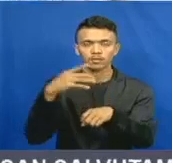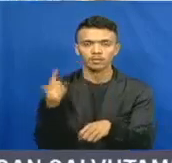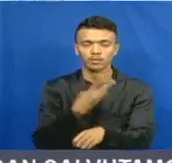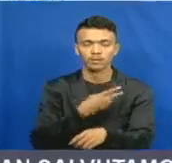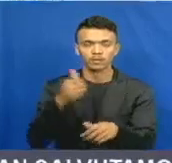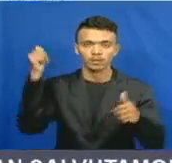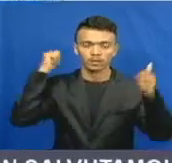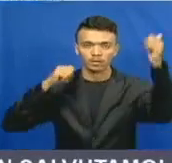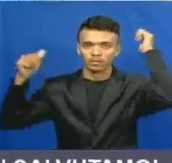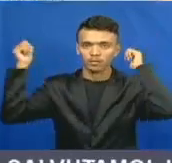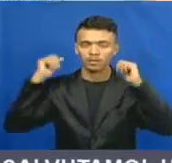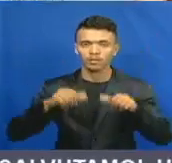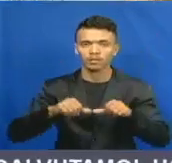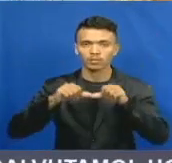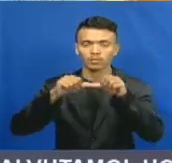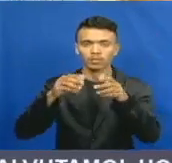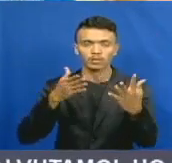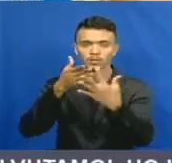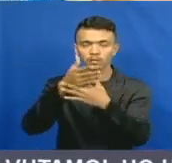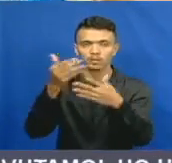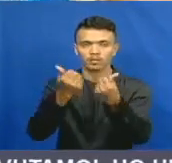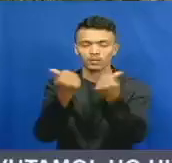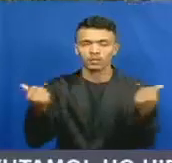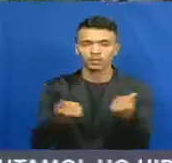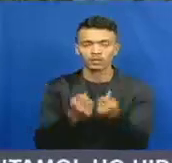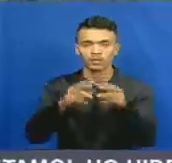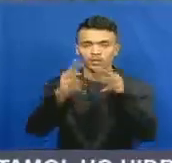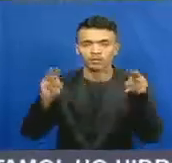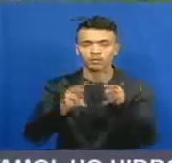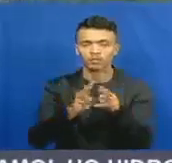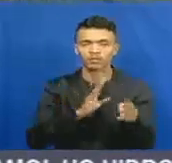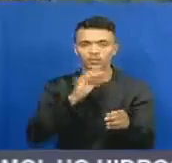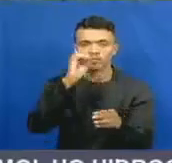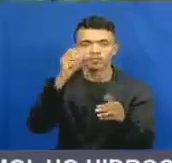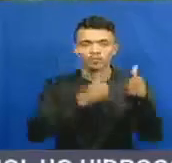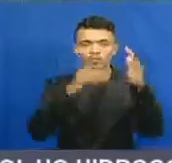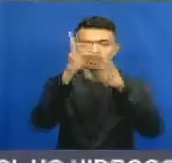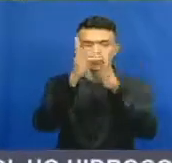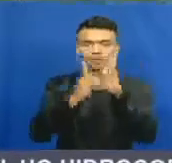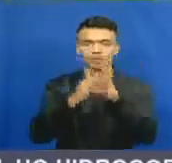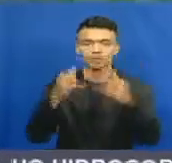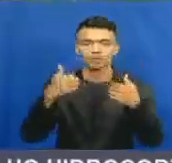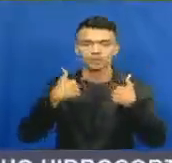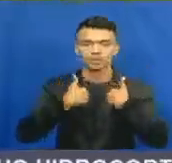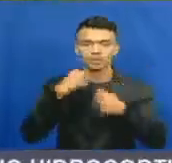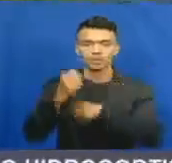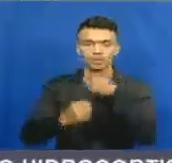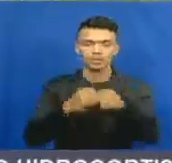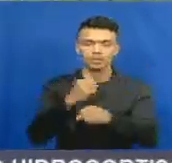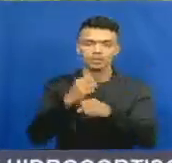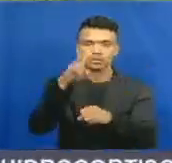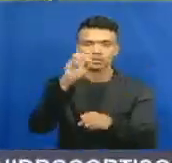aktivitas fumigação ini se continua tambah saya baru di município Bobonaro. Tuh darus nih serviço saúde município Bobonaro iha. Durante tinan rihun